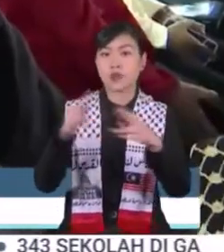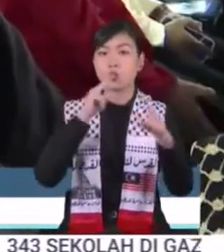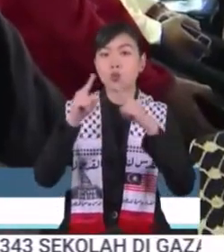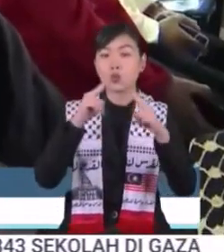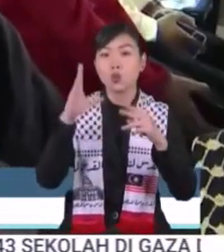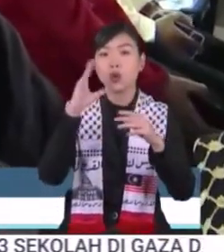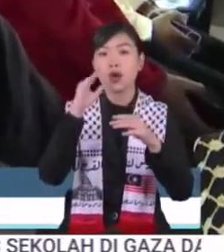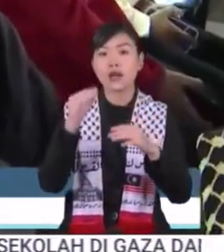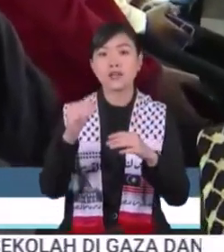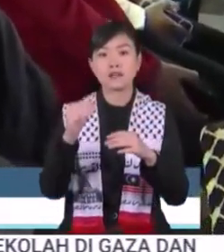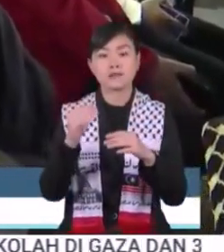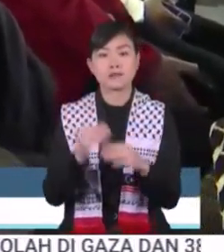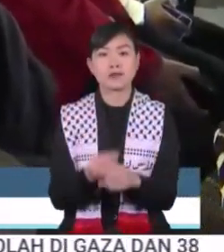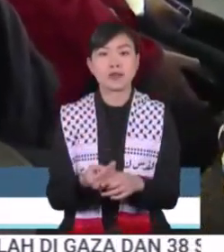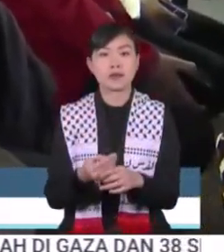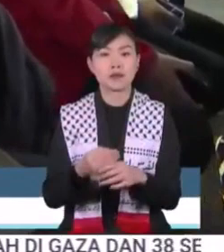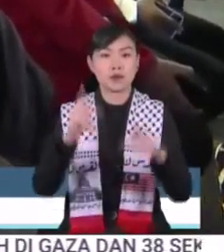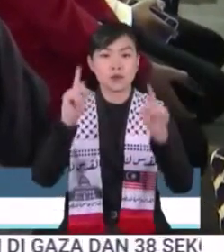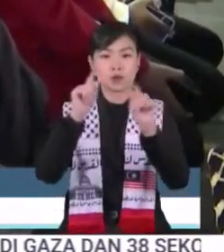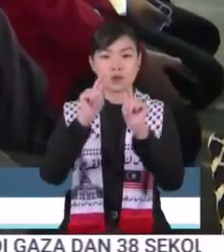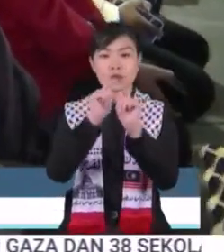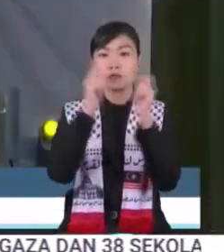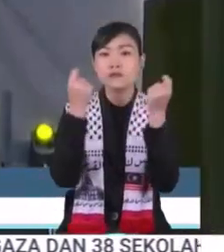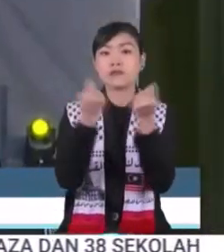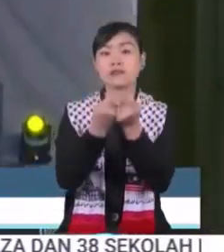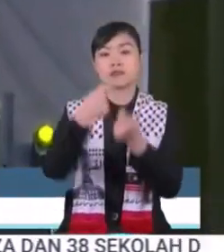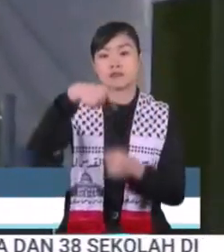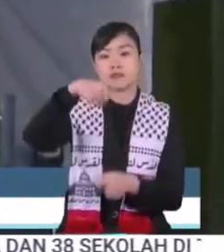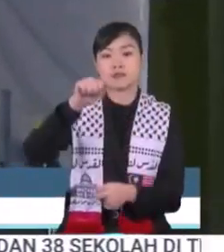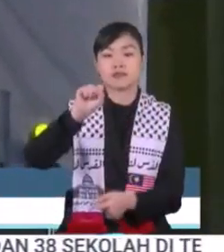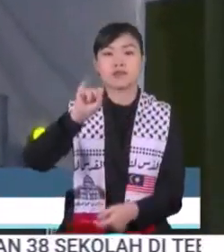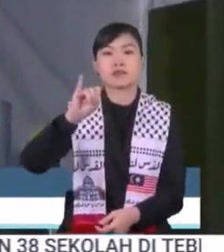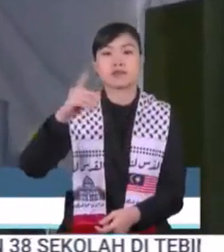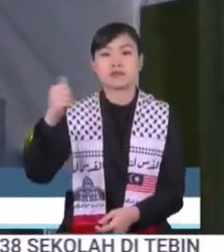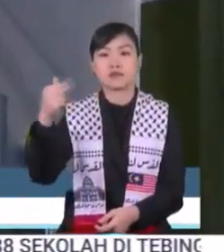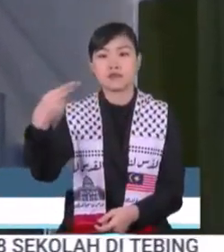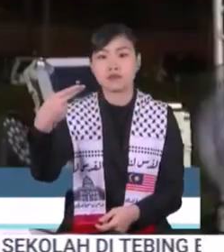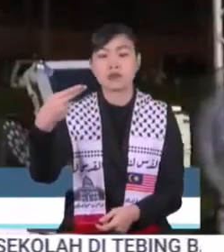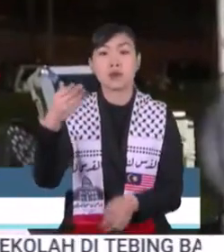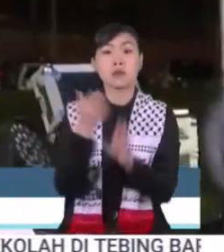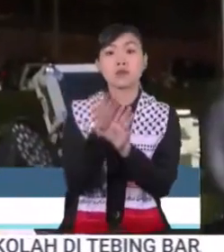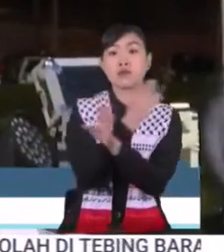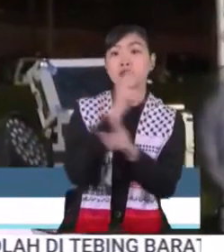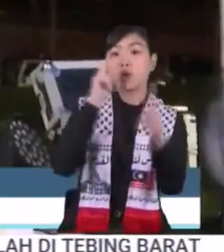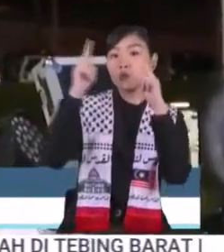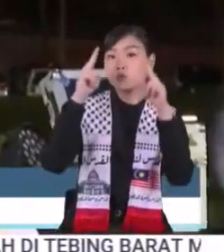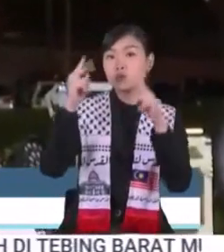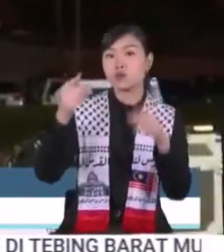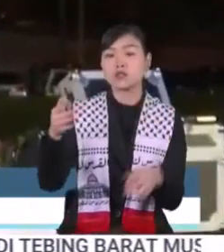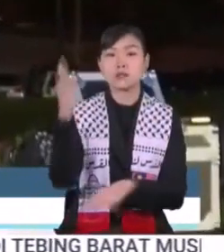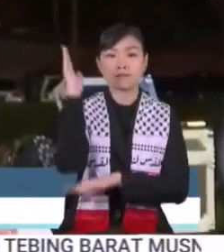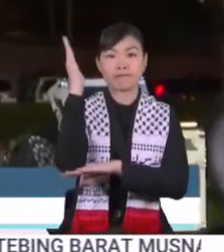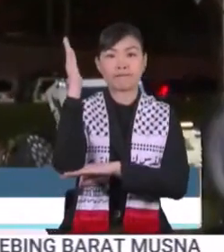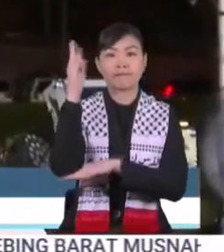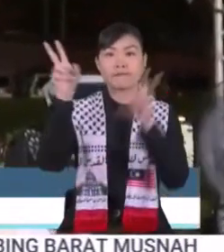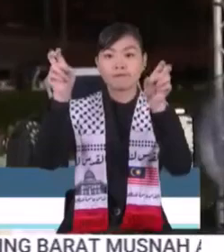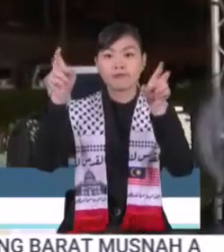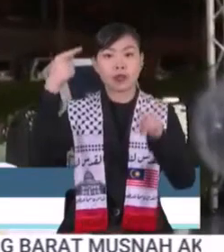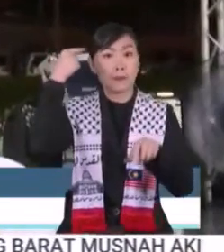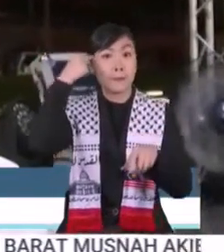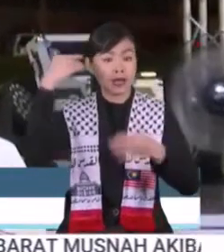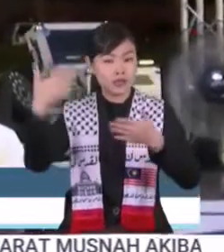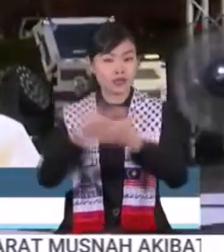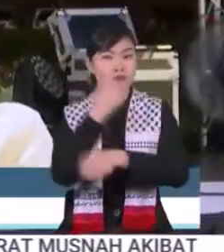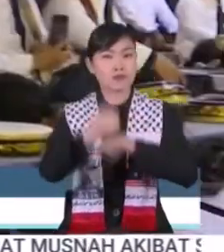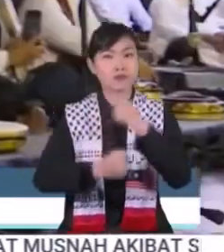selawat dan zikir oleh kumpulan qasidah Majlis Rasulullah greik sebelum Ustaz Don danial menyampaikan ceramah bertajuk mindset tahun baru